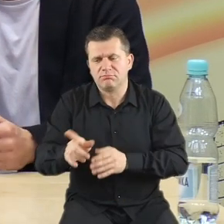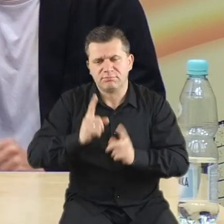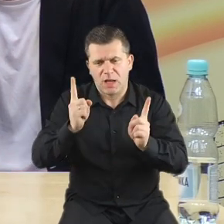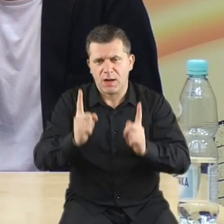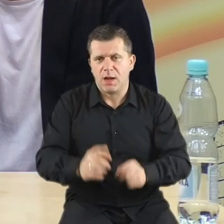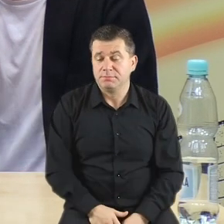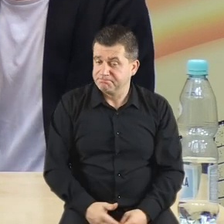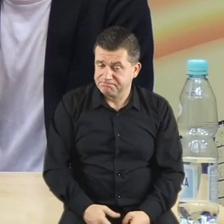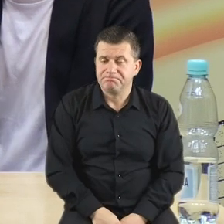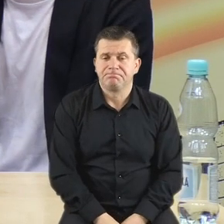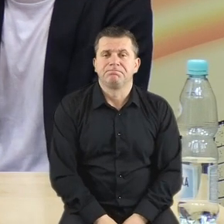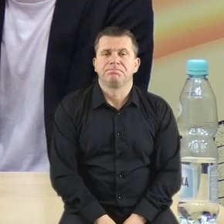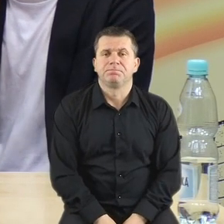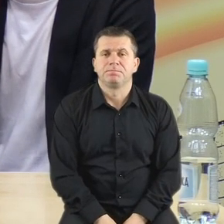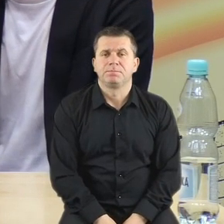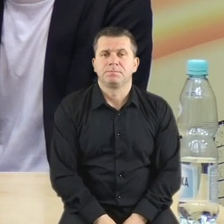jak...